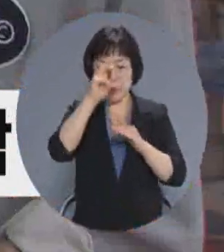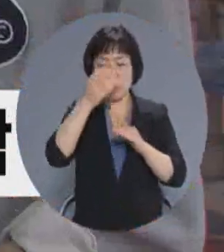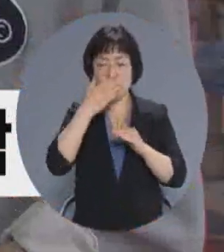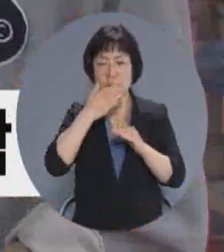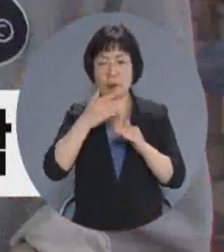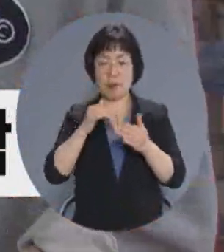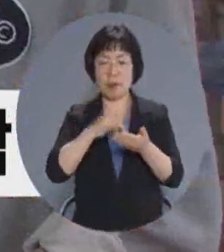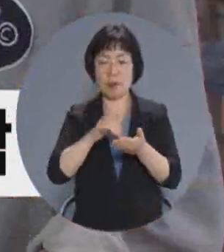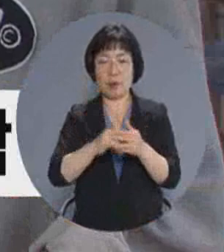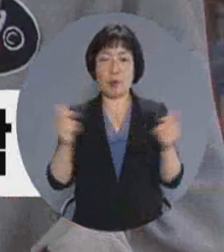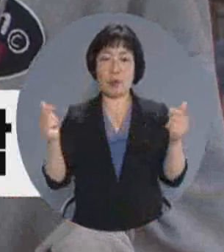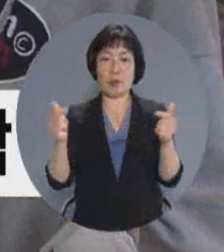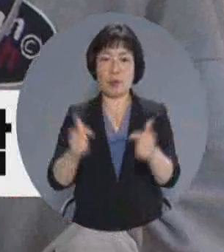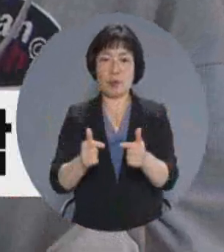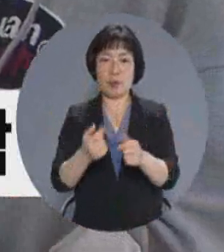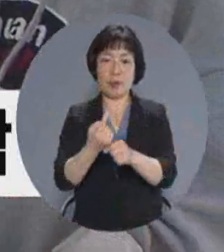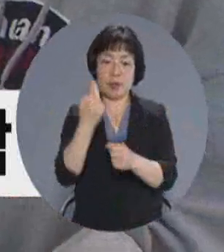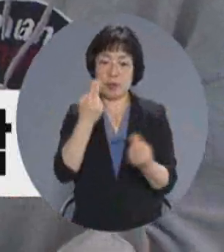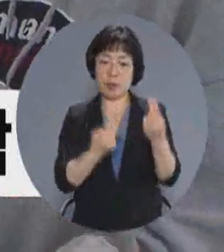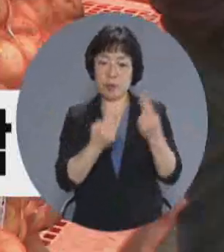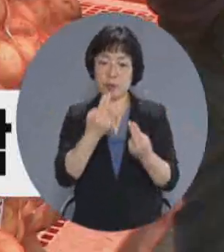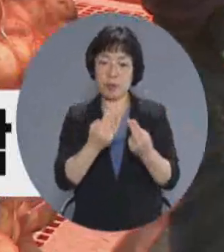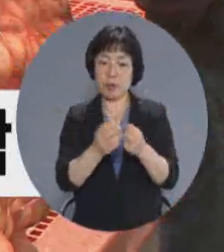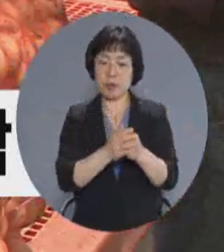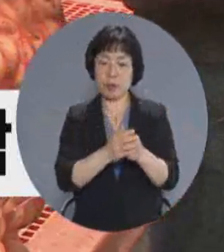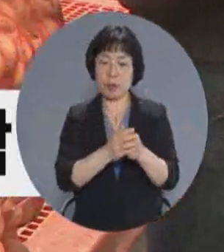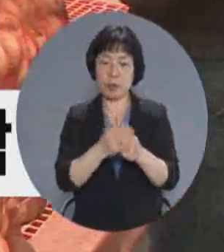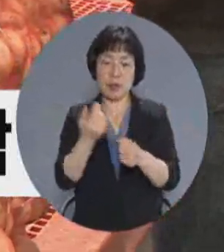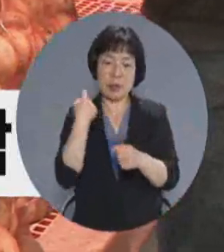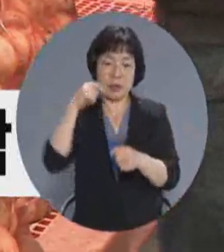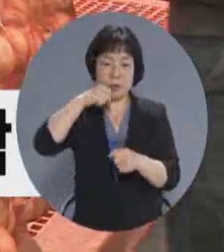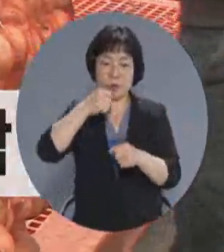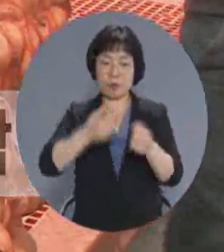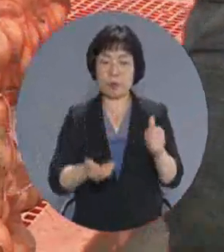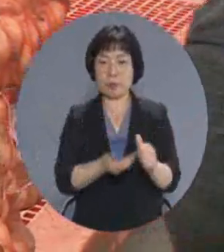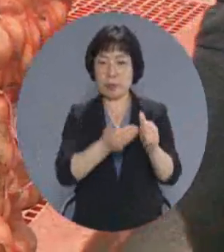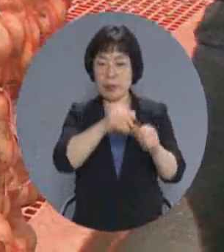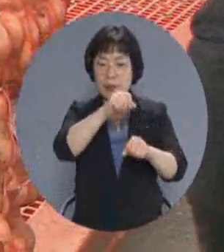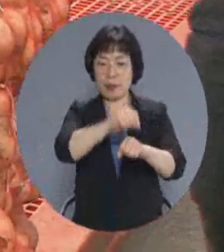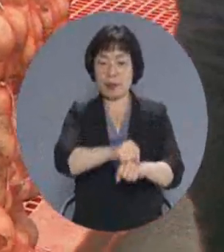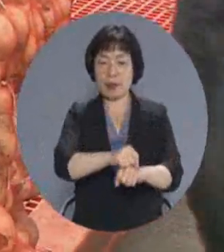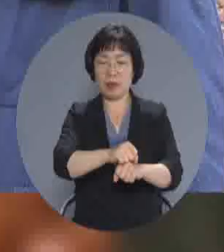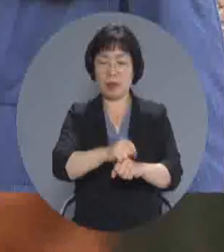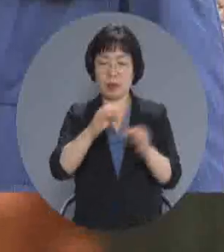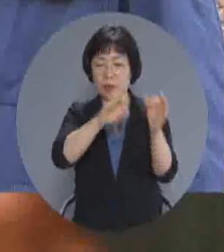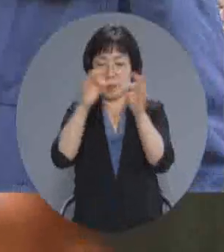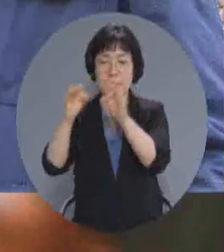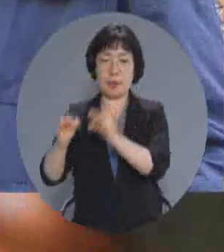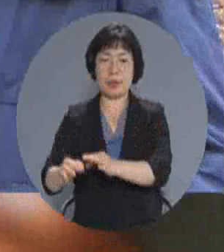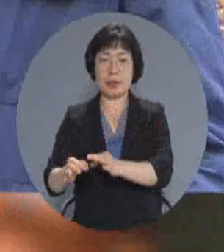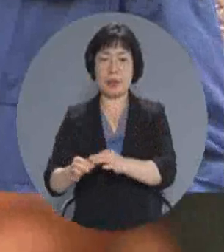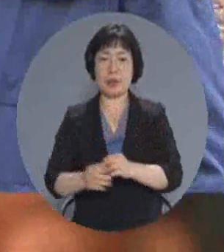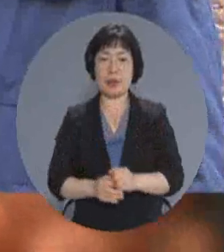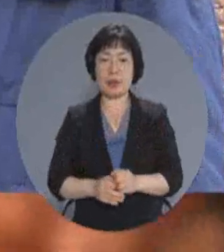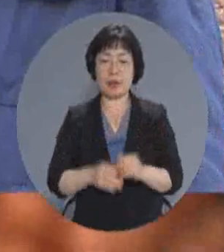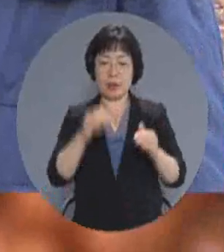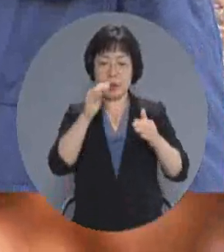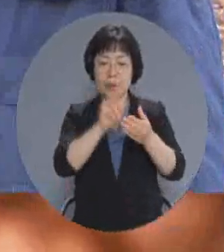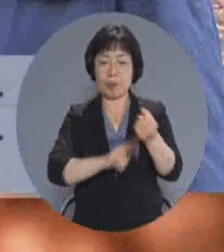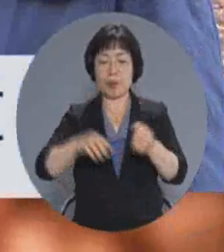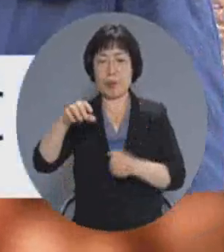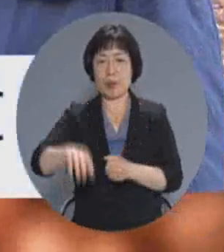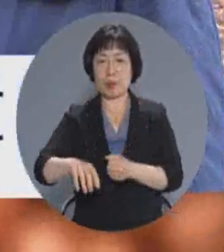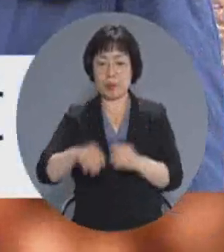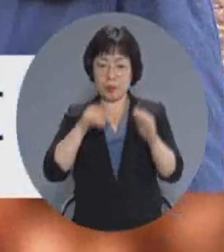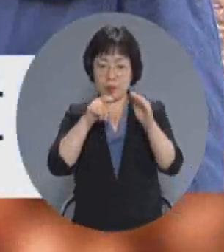일수가 줄면서 지난해 수확된 양파가 재고로 남아 가격이 폭락했습니다. 지금 공판장에